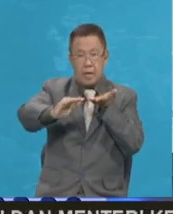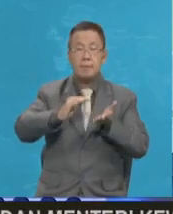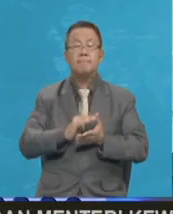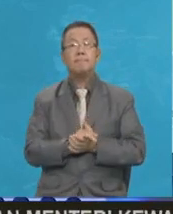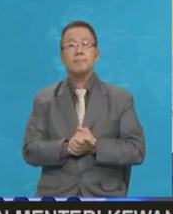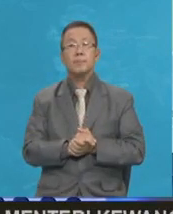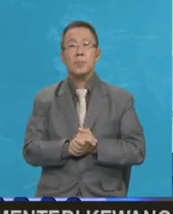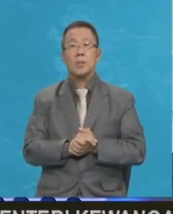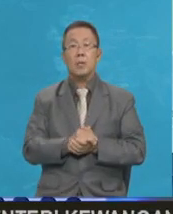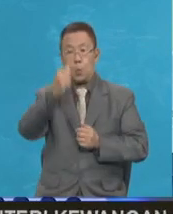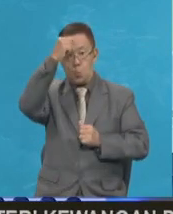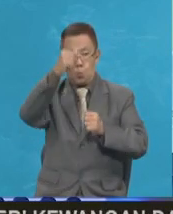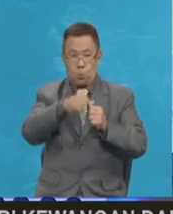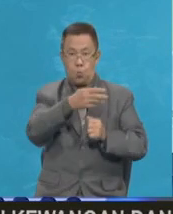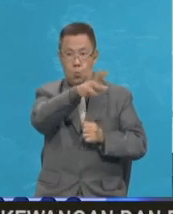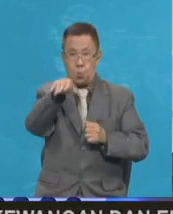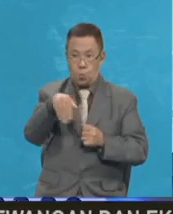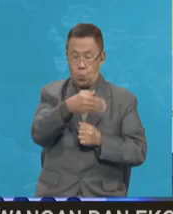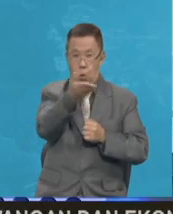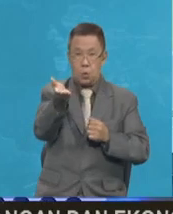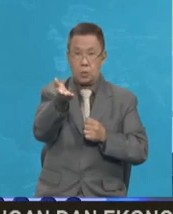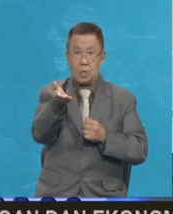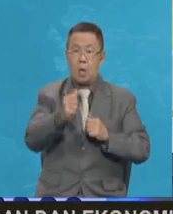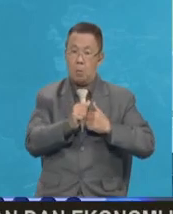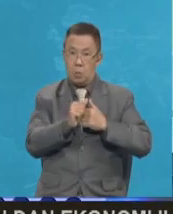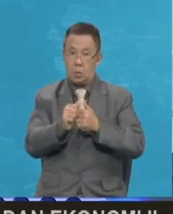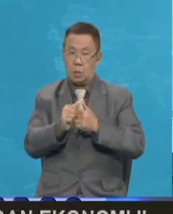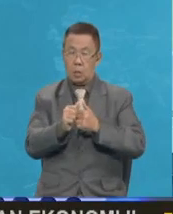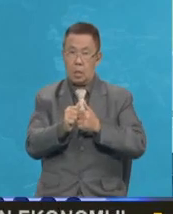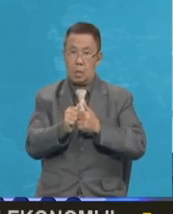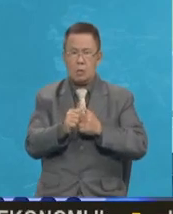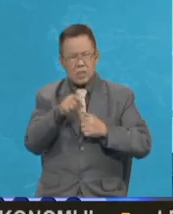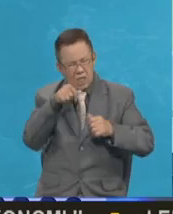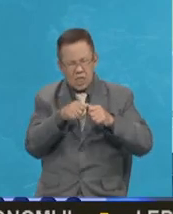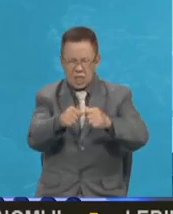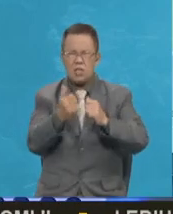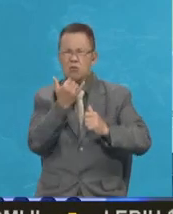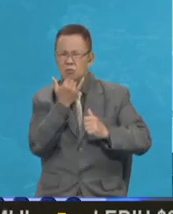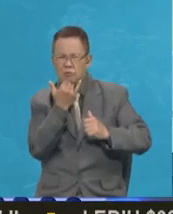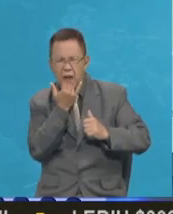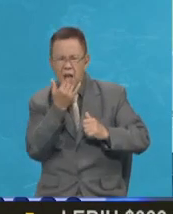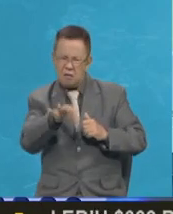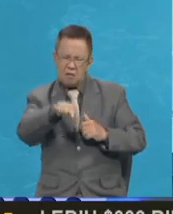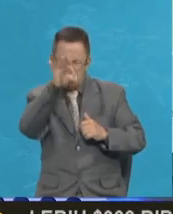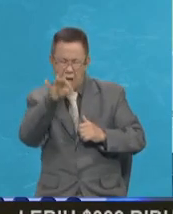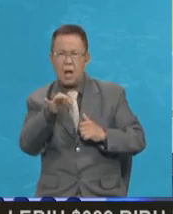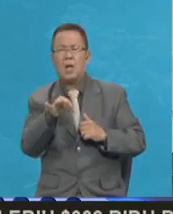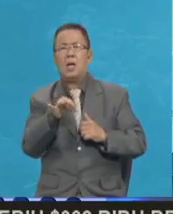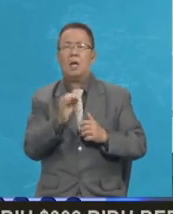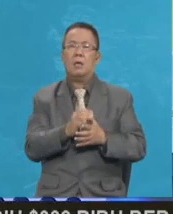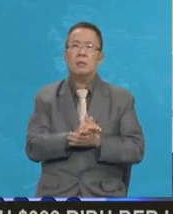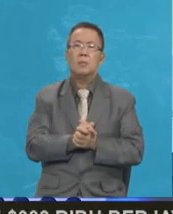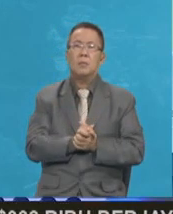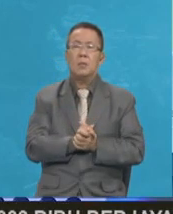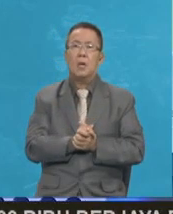bersih peringatan itu dibuat oleh jembatan buruh berikutan mesti berlakunya kesalahan dibawa bab 10 perintah pekerjaan